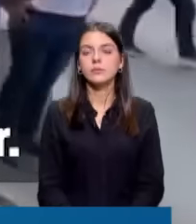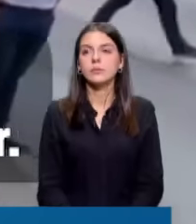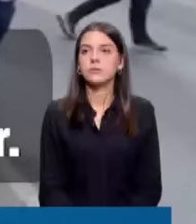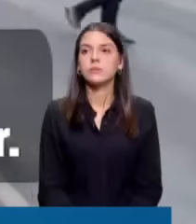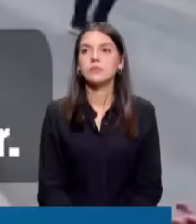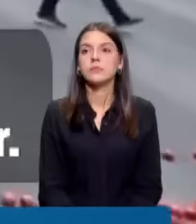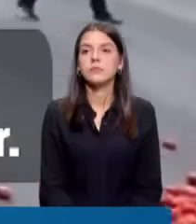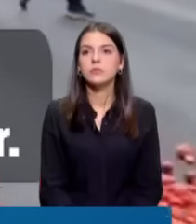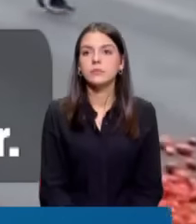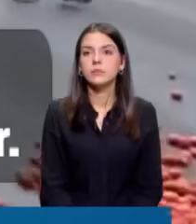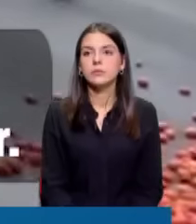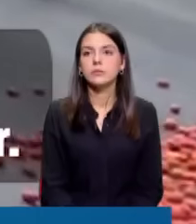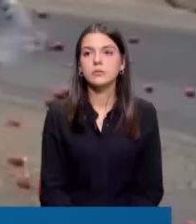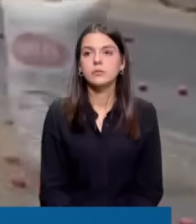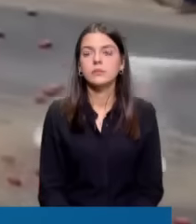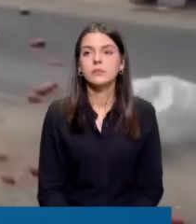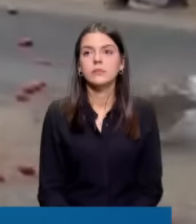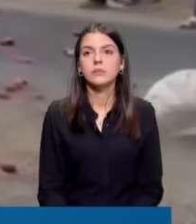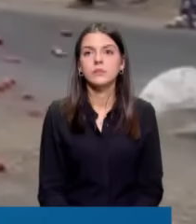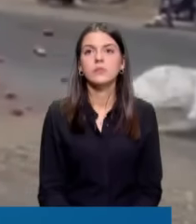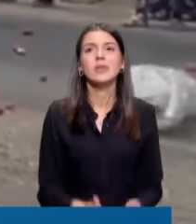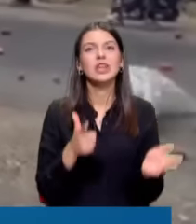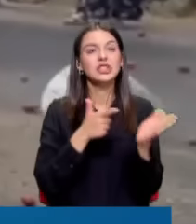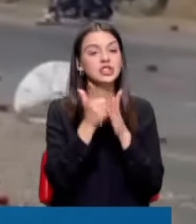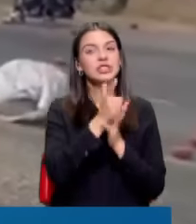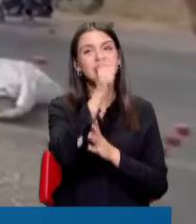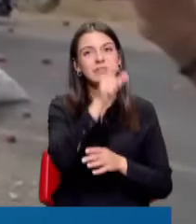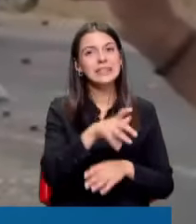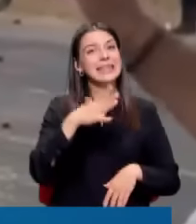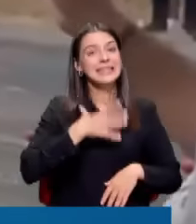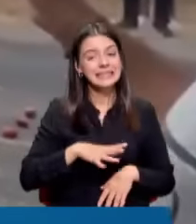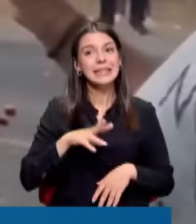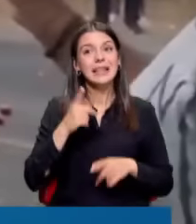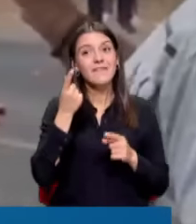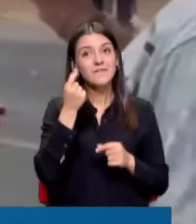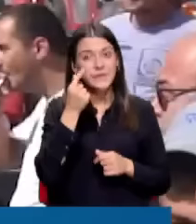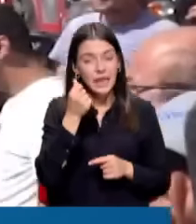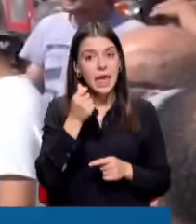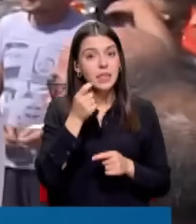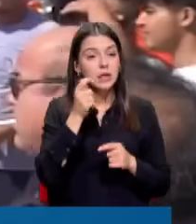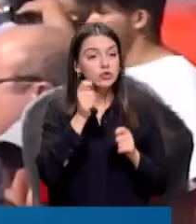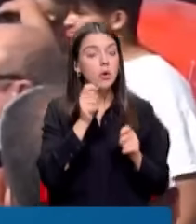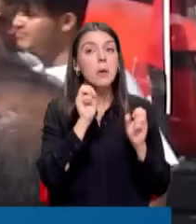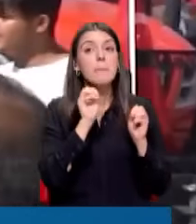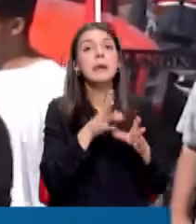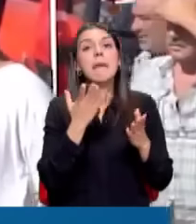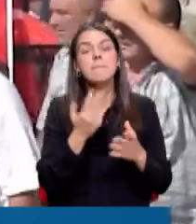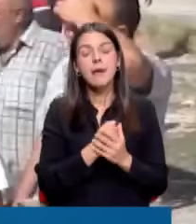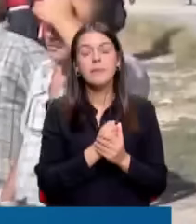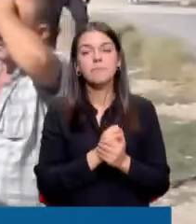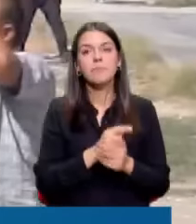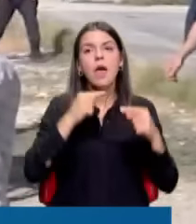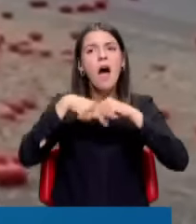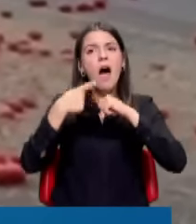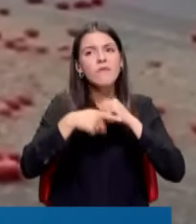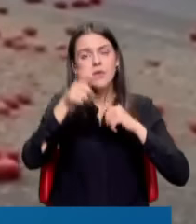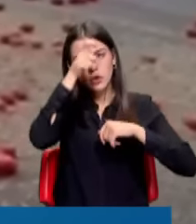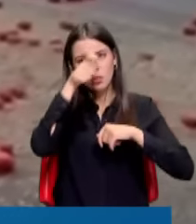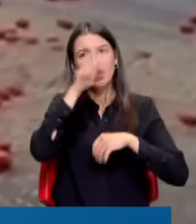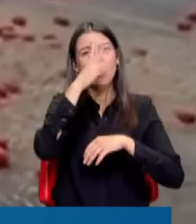bugün 800 lira olmuştur. Çiftçiyi istediği fiyata mağdur bırakmadı. Haftalardır Türkiye'nin dört bir yanında eylem